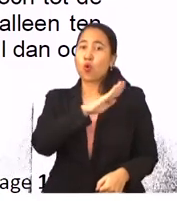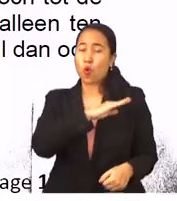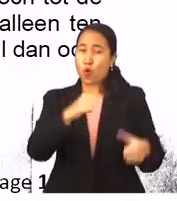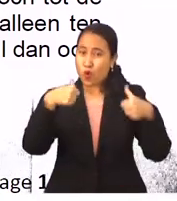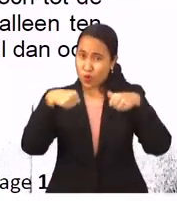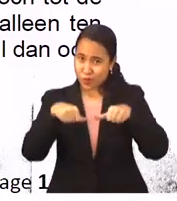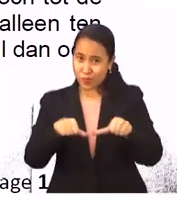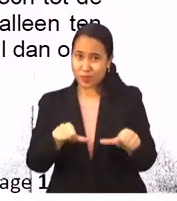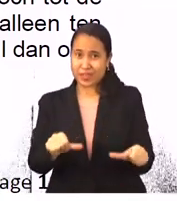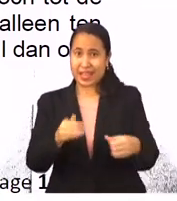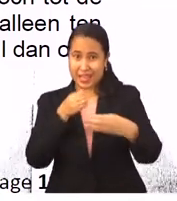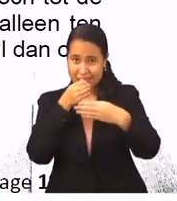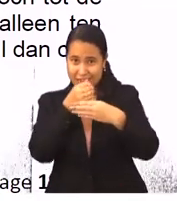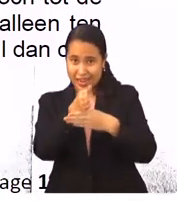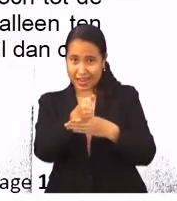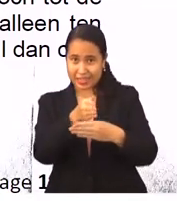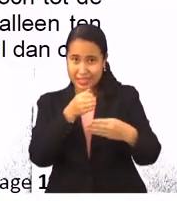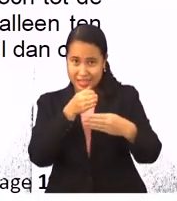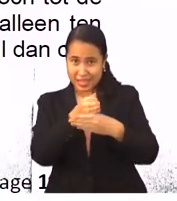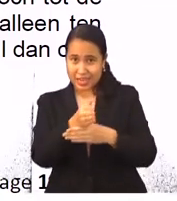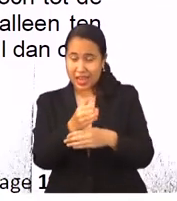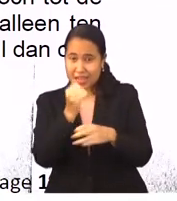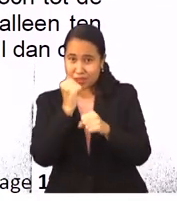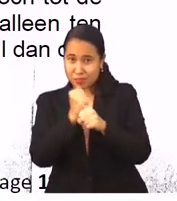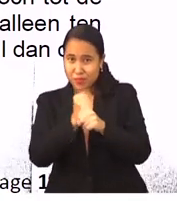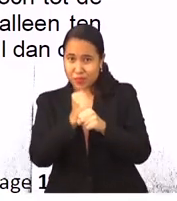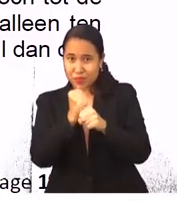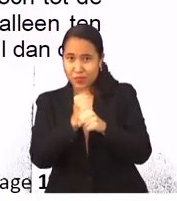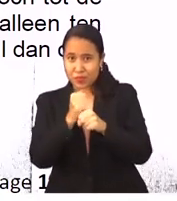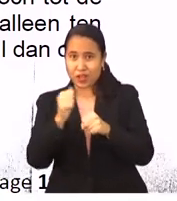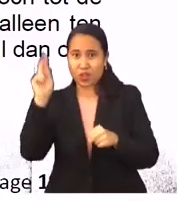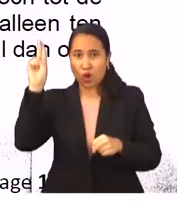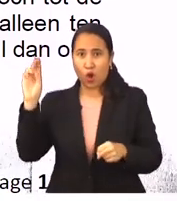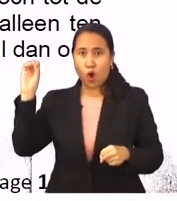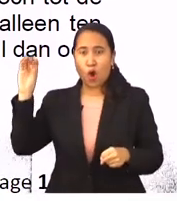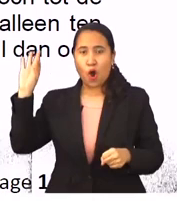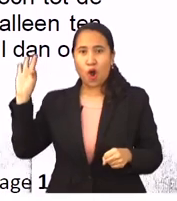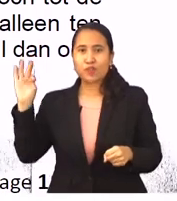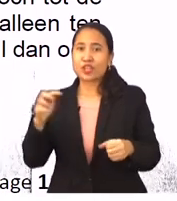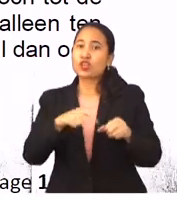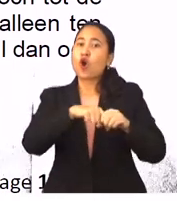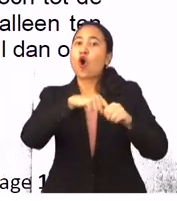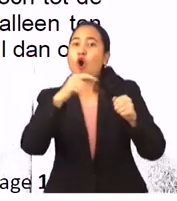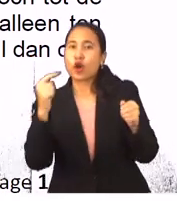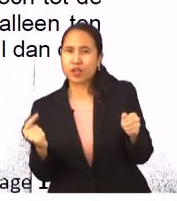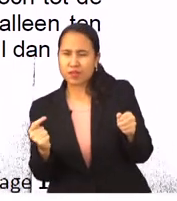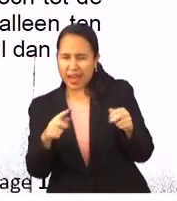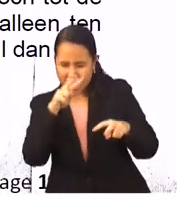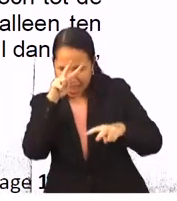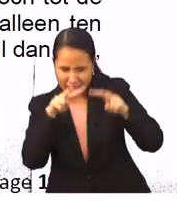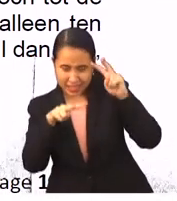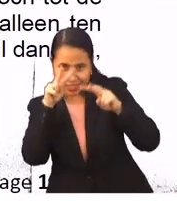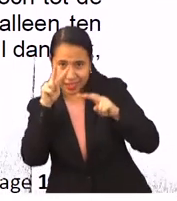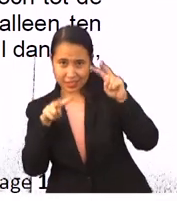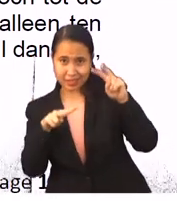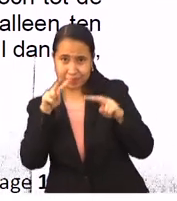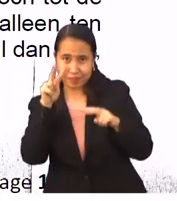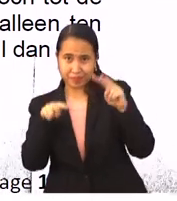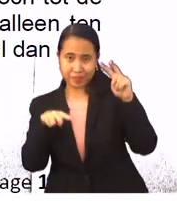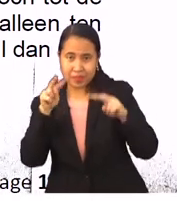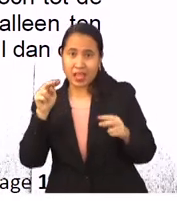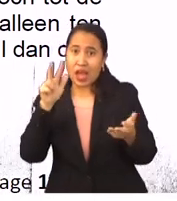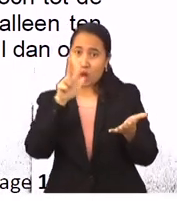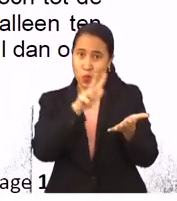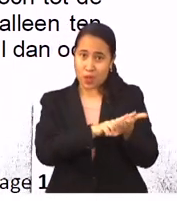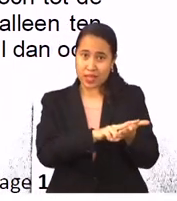het restkarakter van het hof als een onafhankelijk staatsrechtelijk toetsingsorgaan dat zich als zodanig nog met